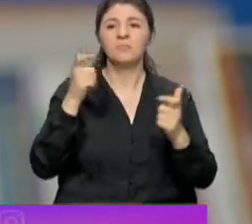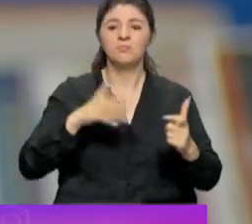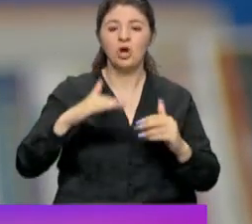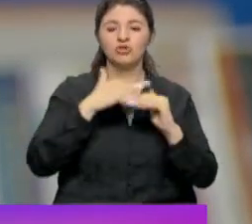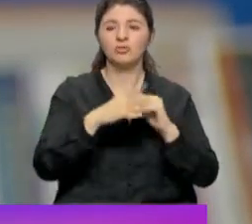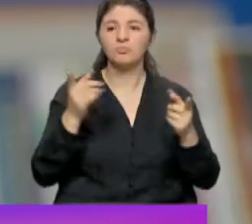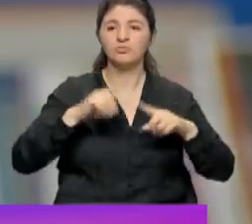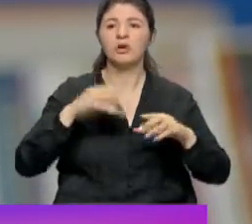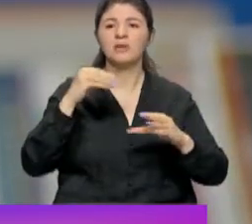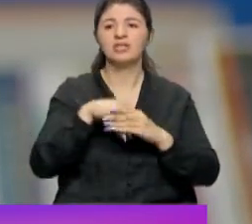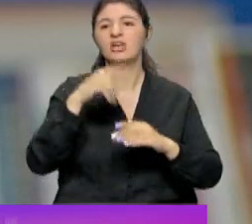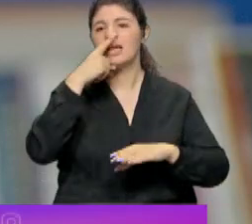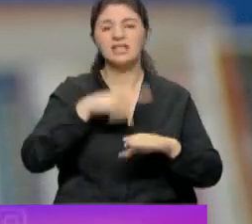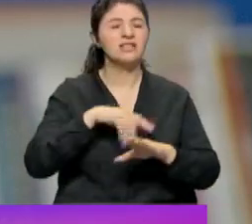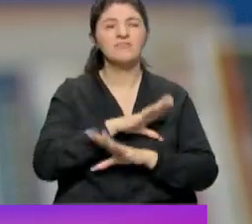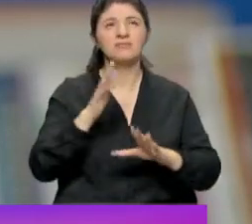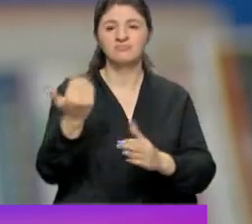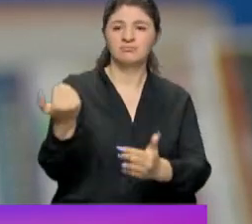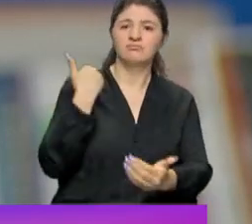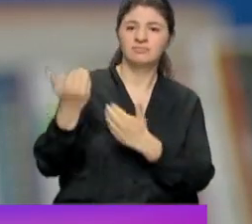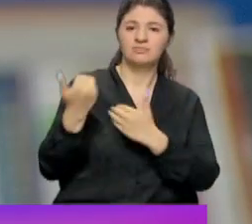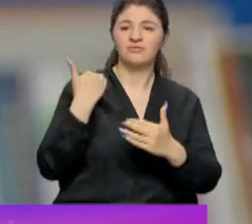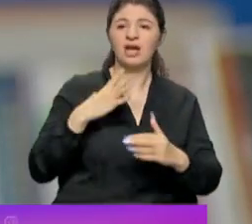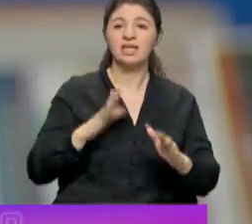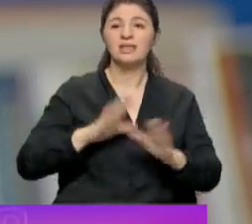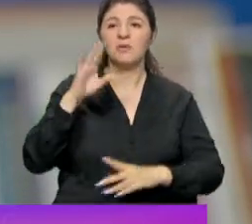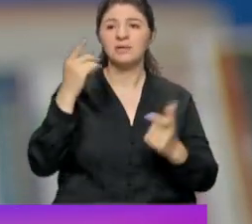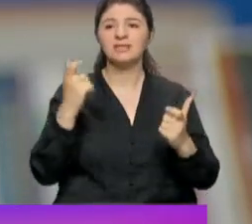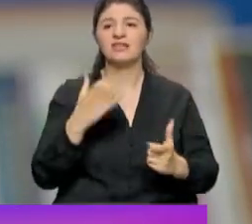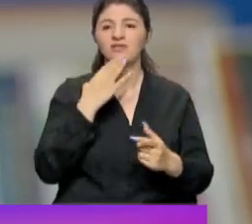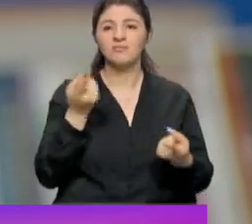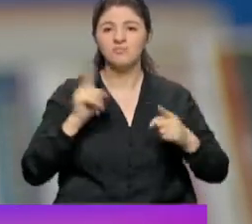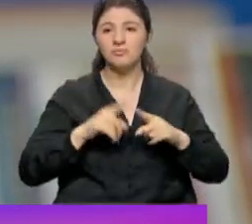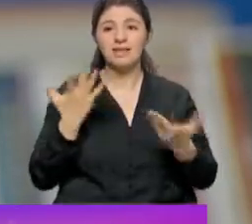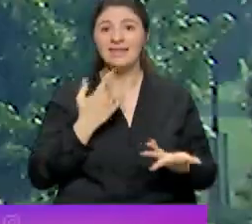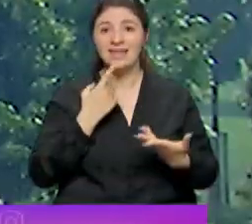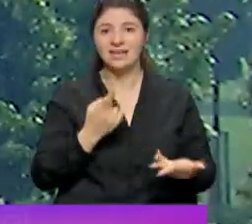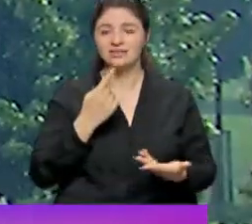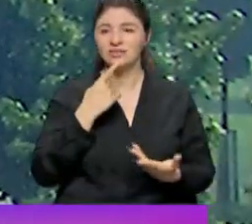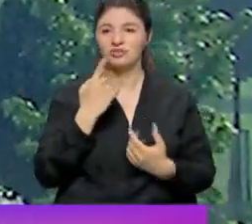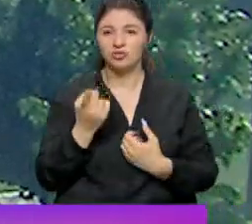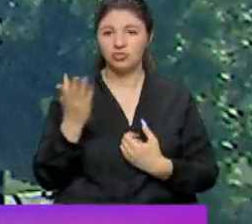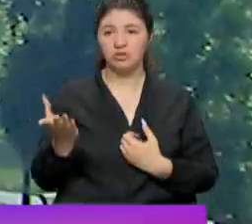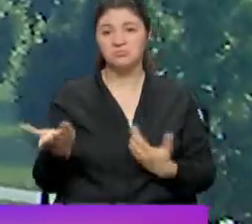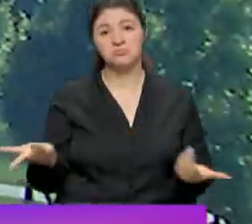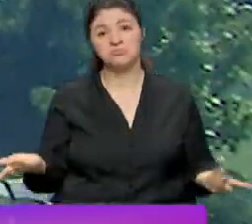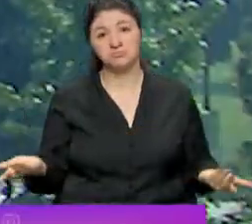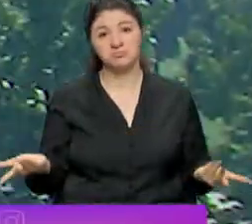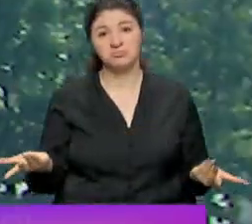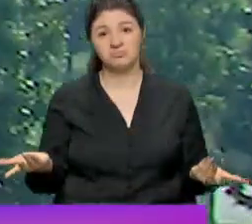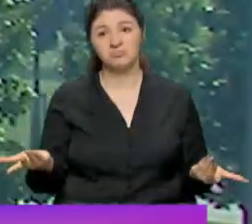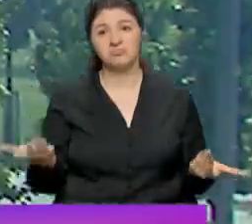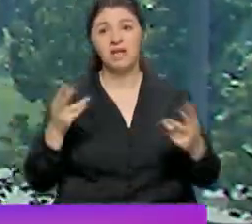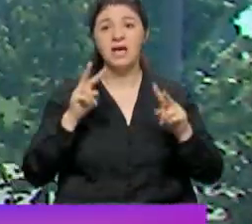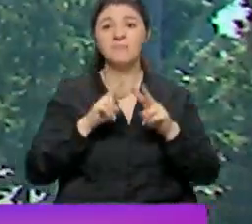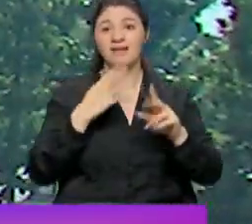bölge halkımıza buluşturmak için inanılmaz bir talep alıyorum Demokrat bir kentte gençler buluşmaya ne dersiniz diyor bu o